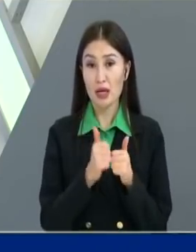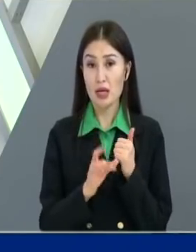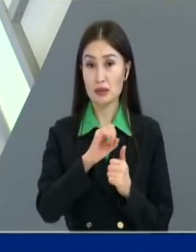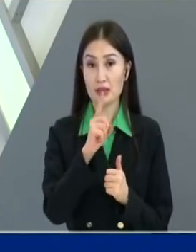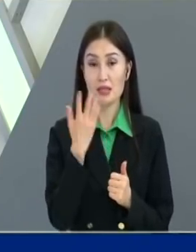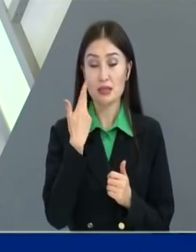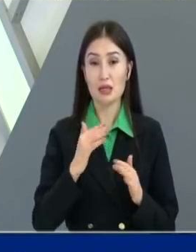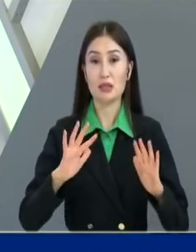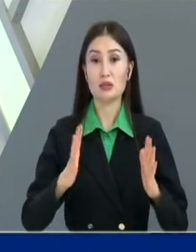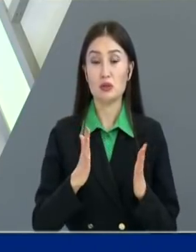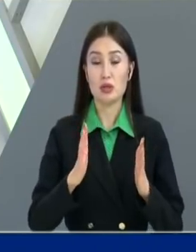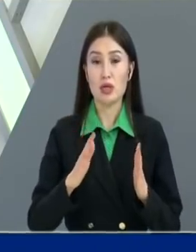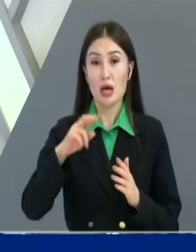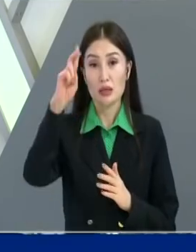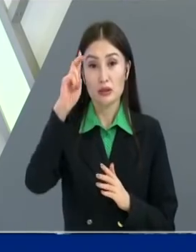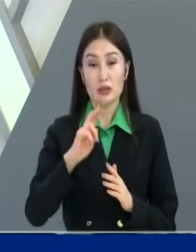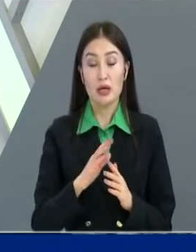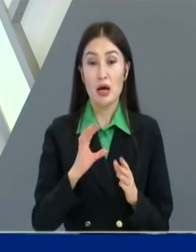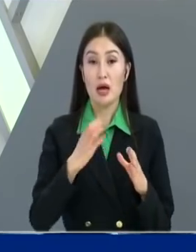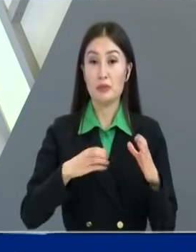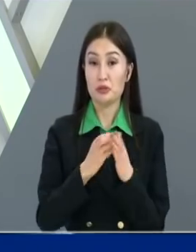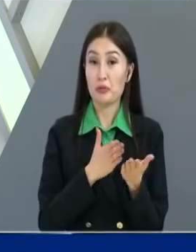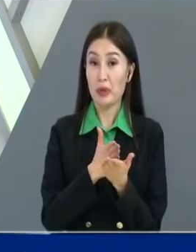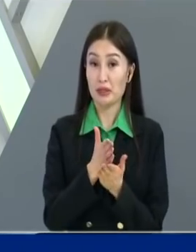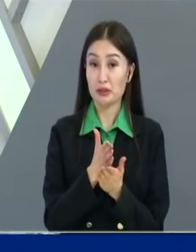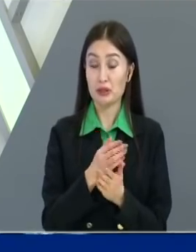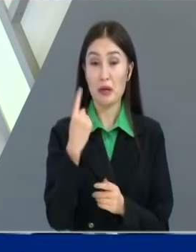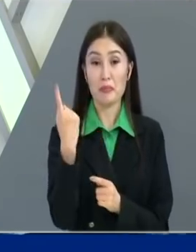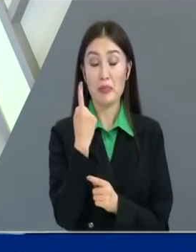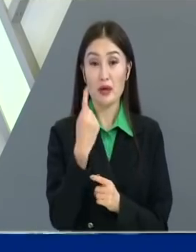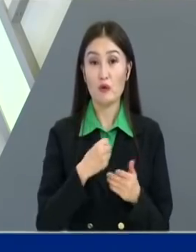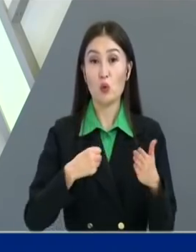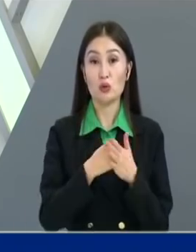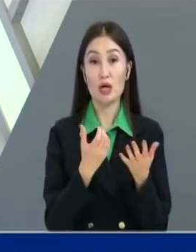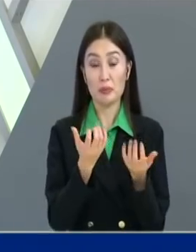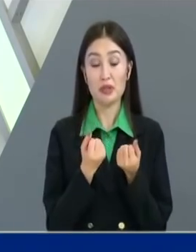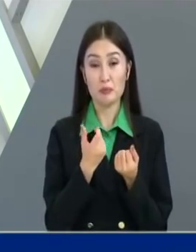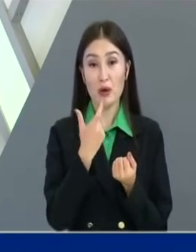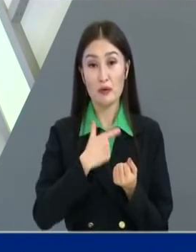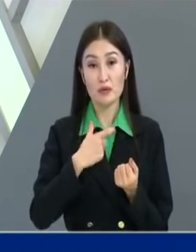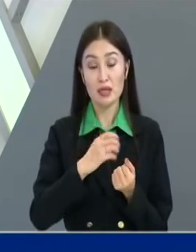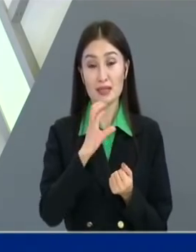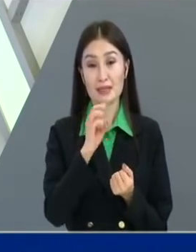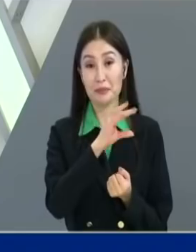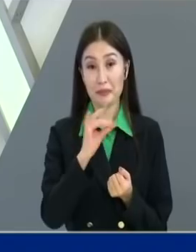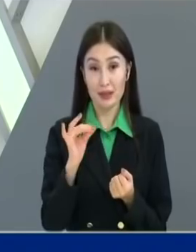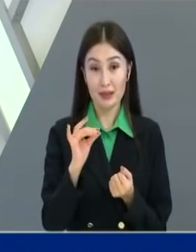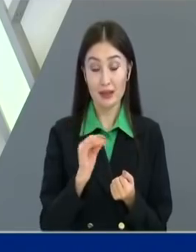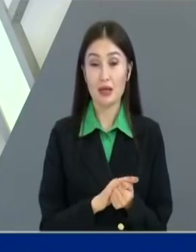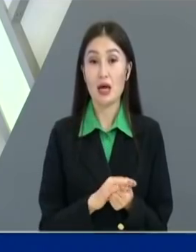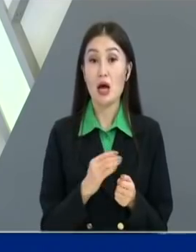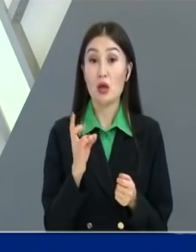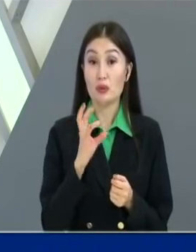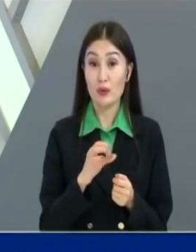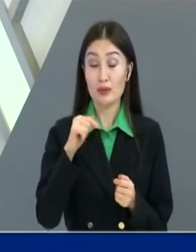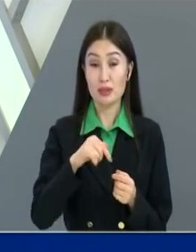когда в стране складывается такого рода общественно-политическая обстановка, одними из первых удар принимают на себя в том числе и средства массовой информации.